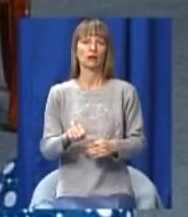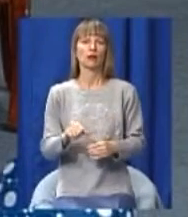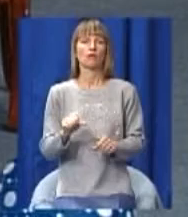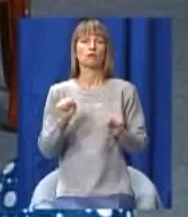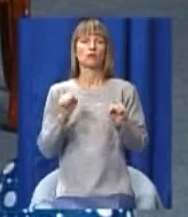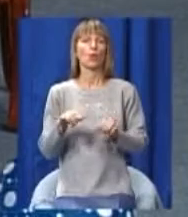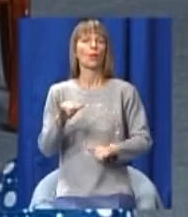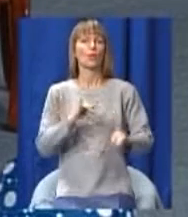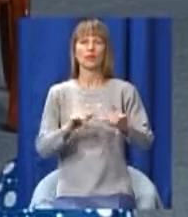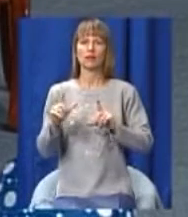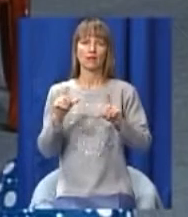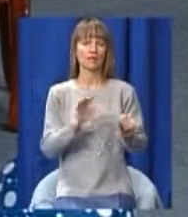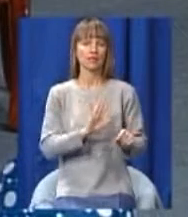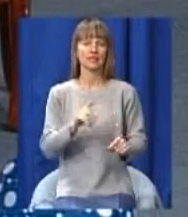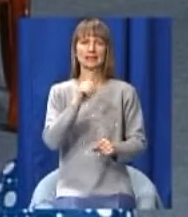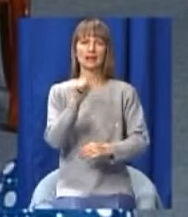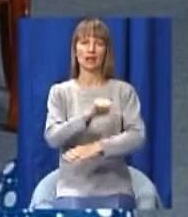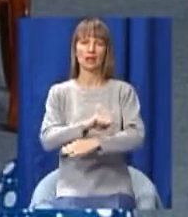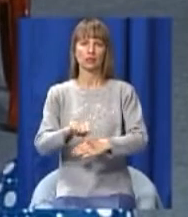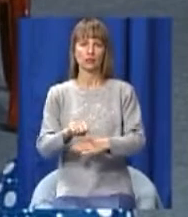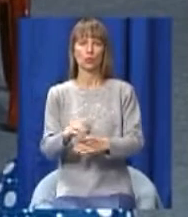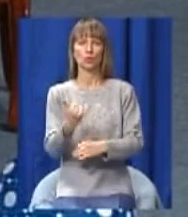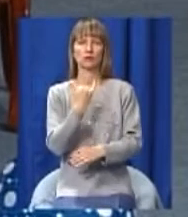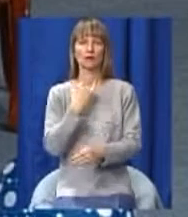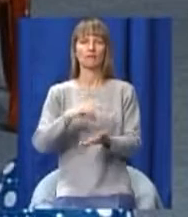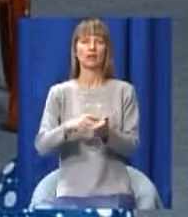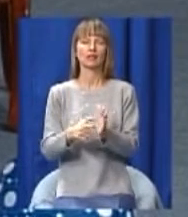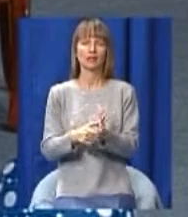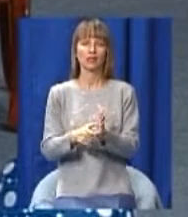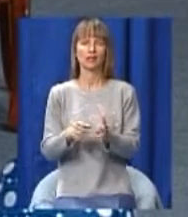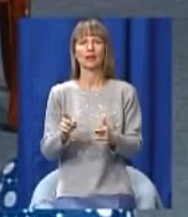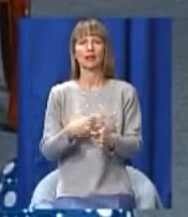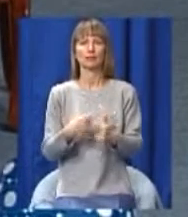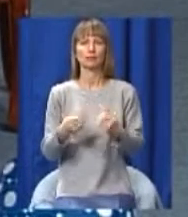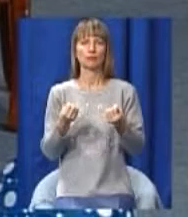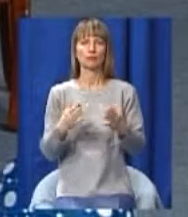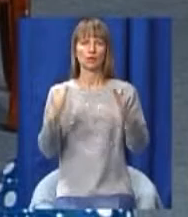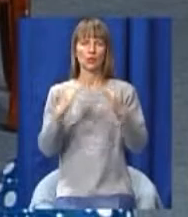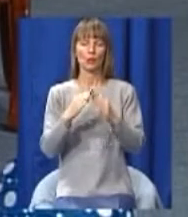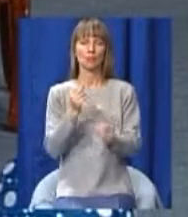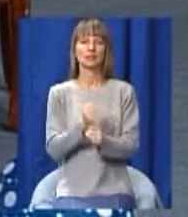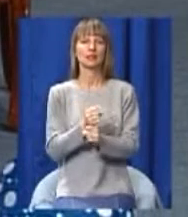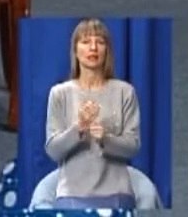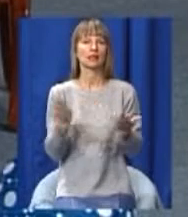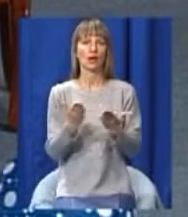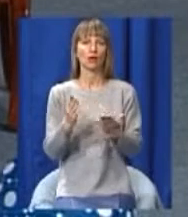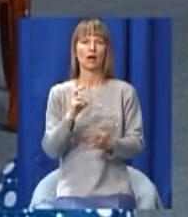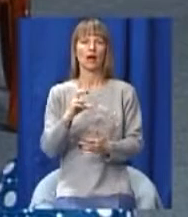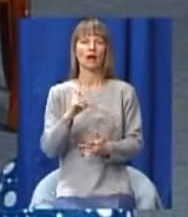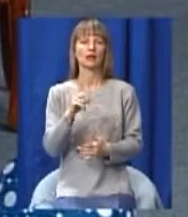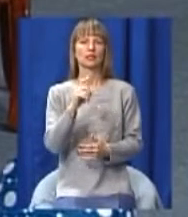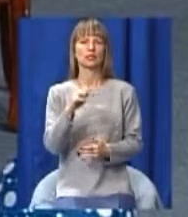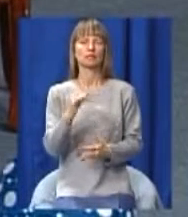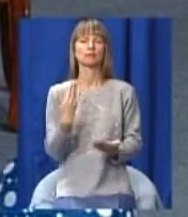не від'їжджаючи кудись за кордон, а у себе в квартирі або просто вдома створити якусь екзотику?